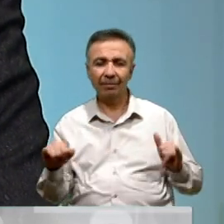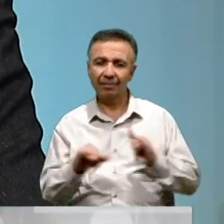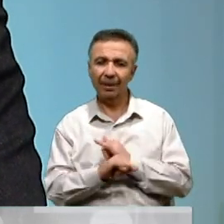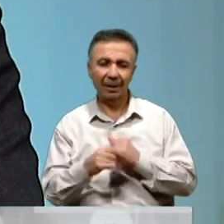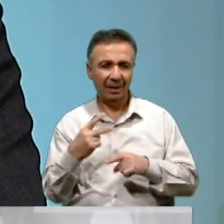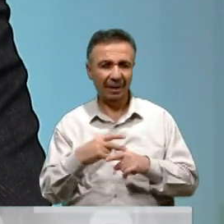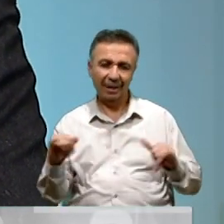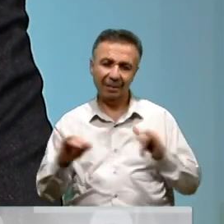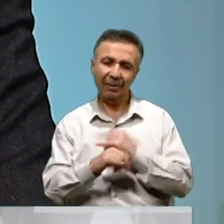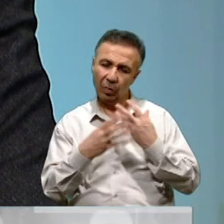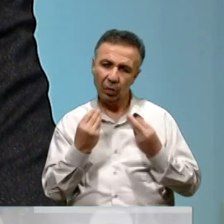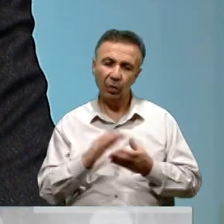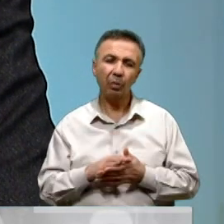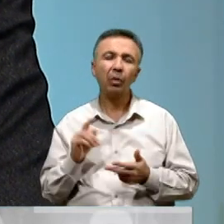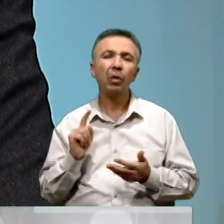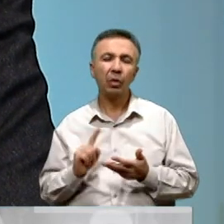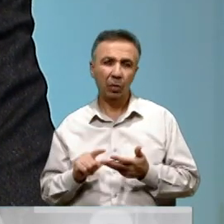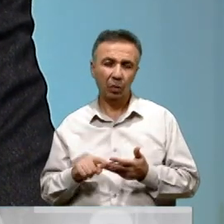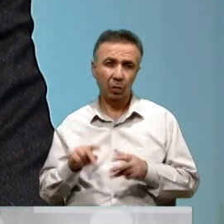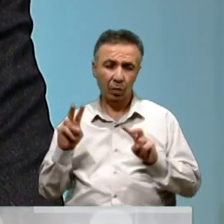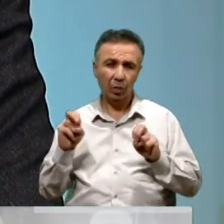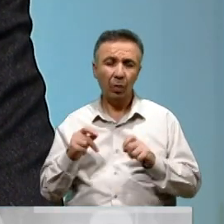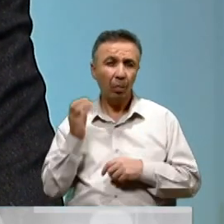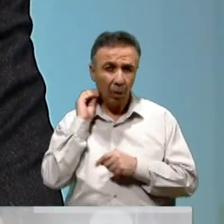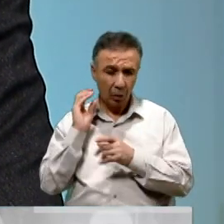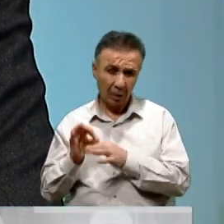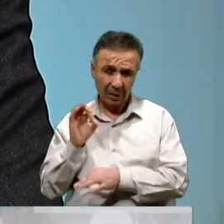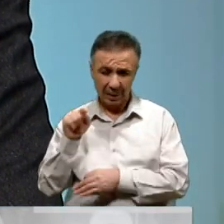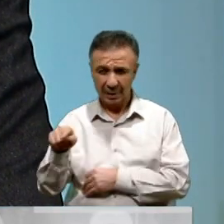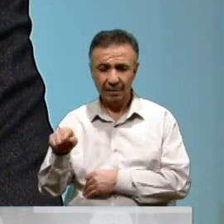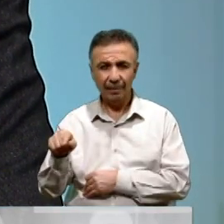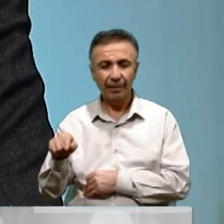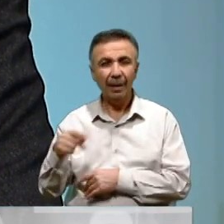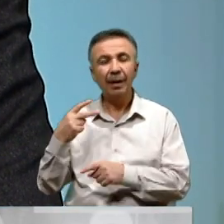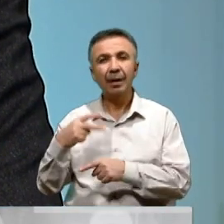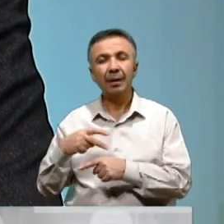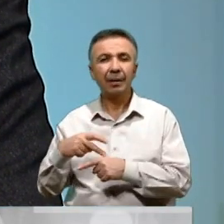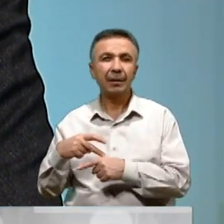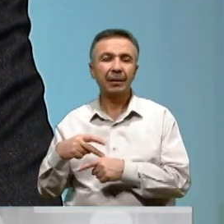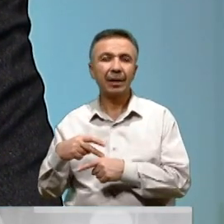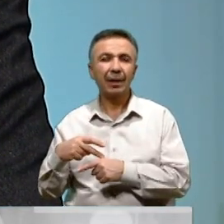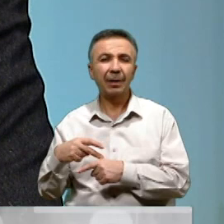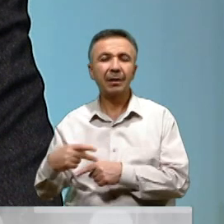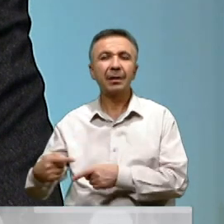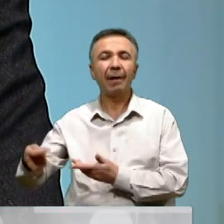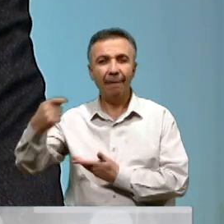husus da şu, o borçlunun zekat verme